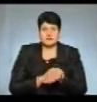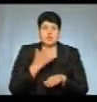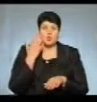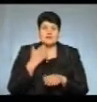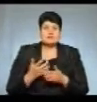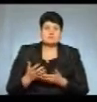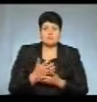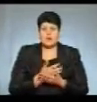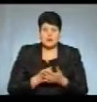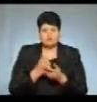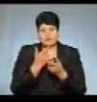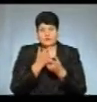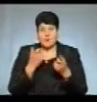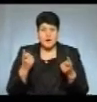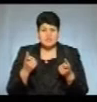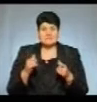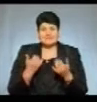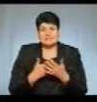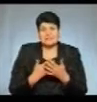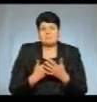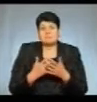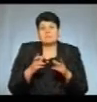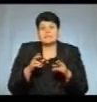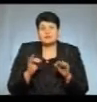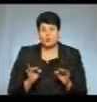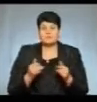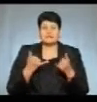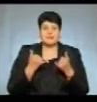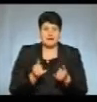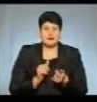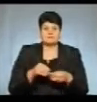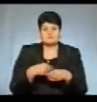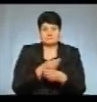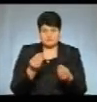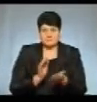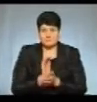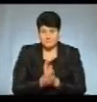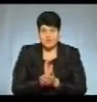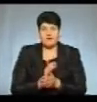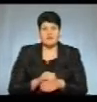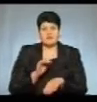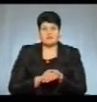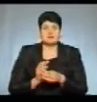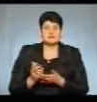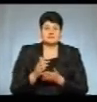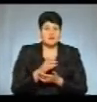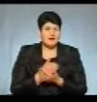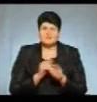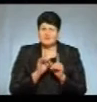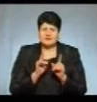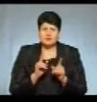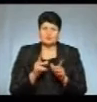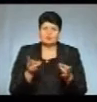збирають інформацію для нібито розповсюдження газети, але збирається інформація не лише, яка потрібна